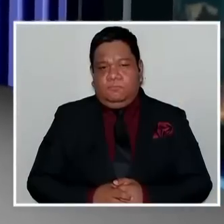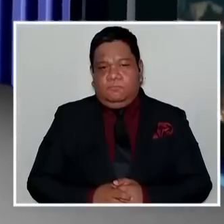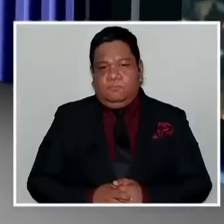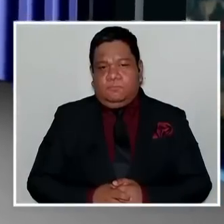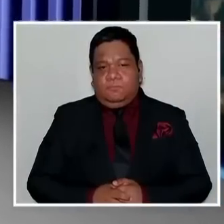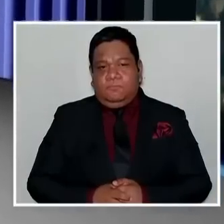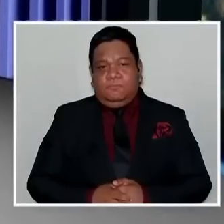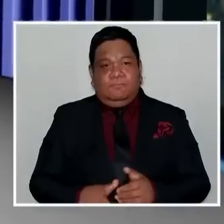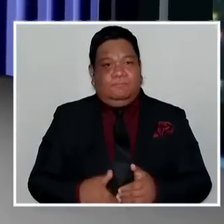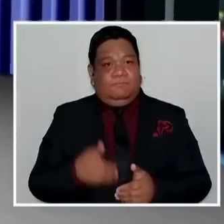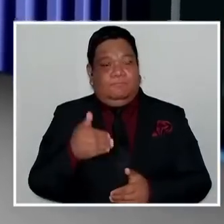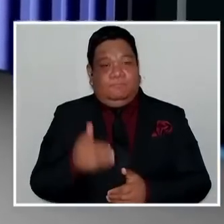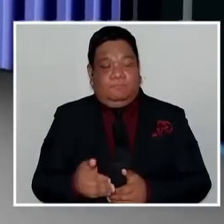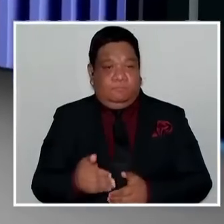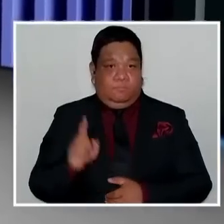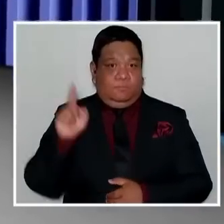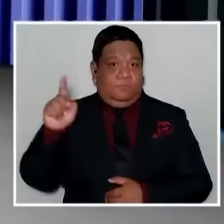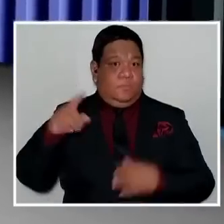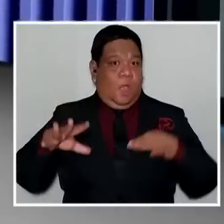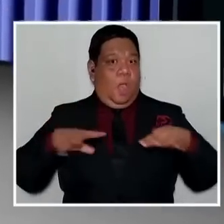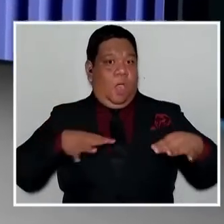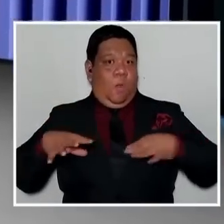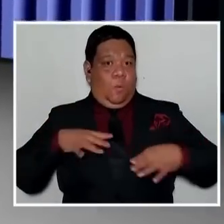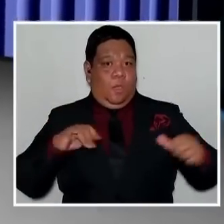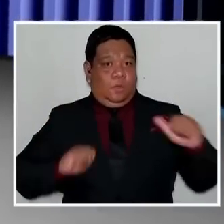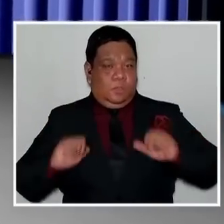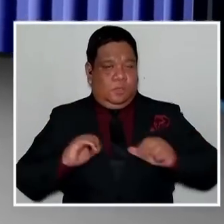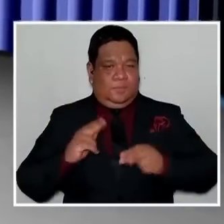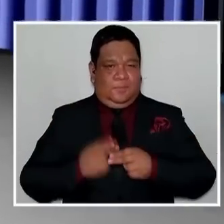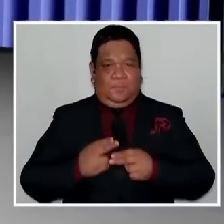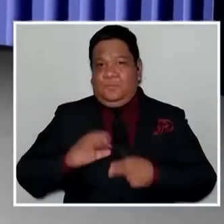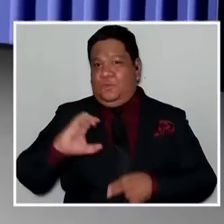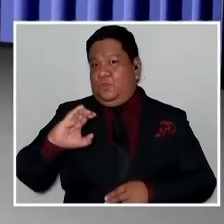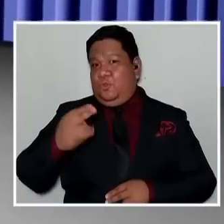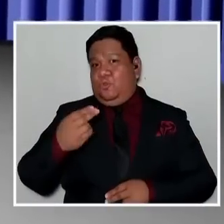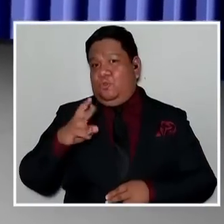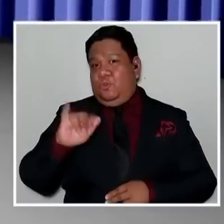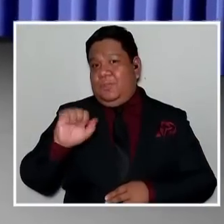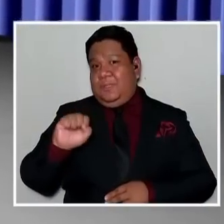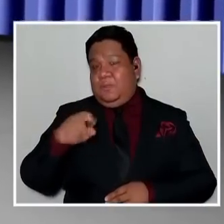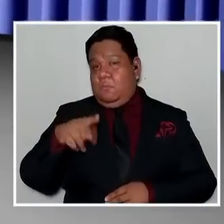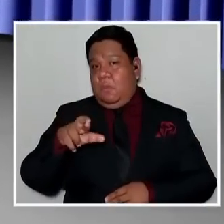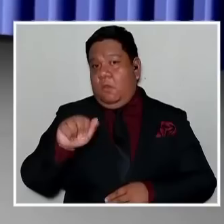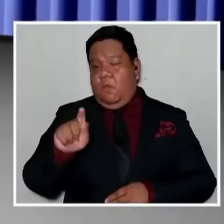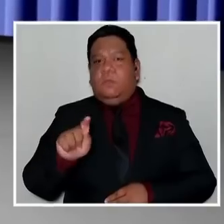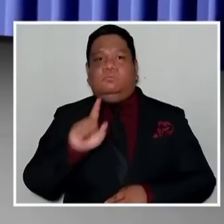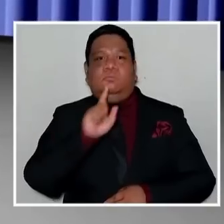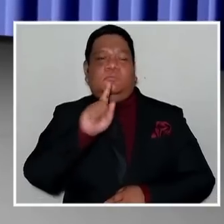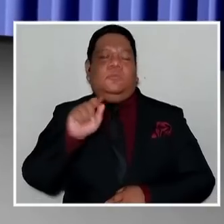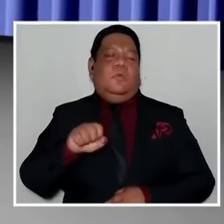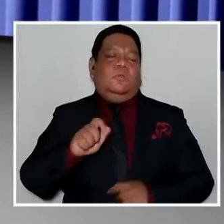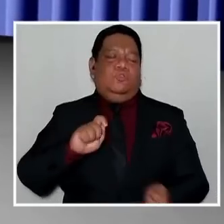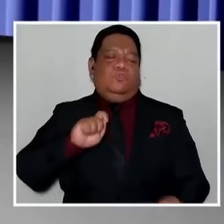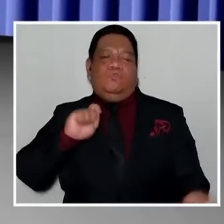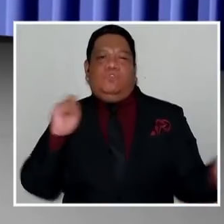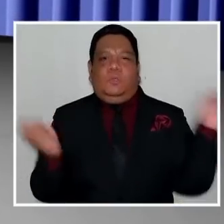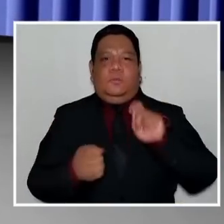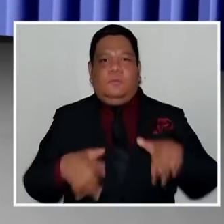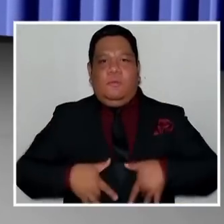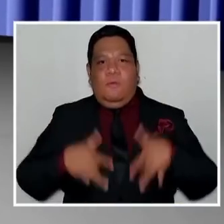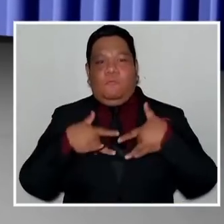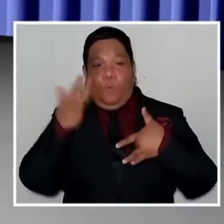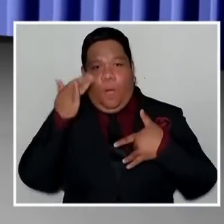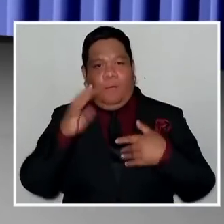Inamin ng Hollywood actor na si Chris Pratt na nagbago ang kanyang buhay at karera matapos bumida sa Marvel Cinematic Universe